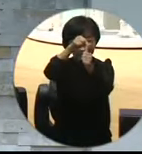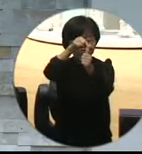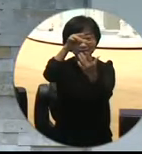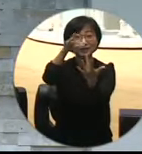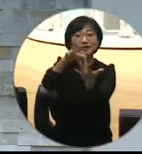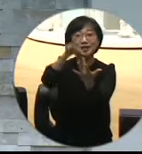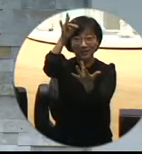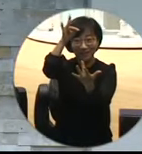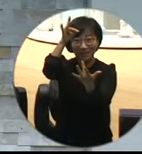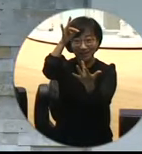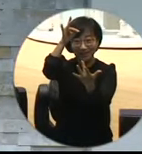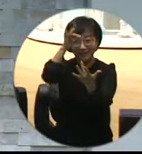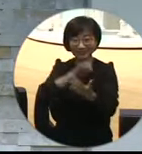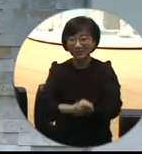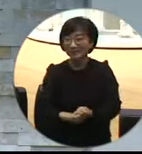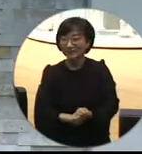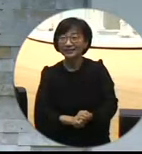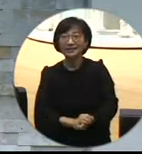제목으로 말씀드립니다.